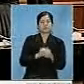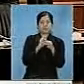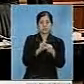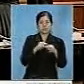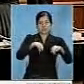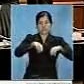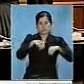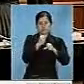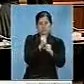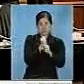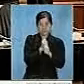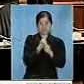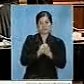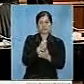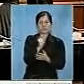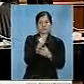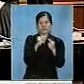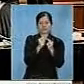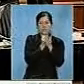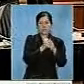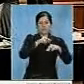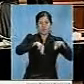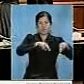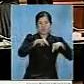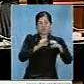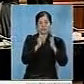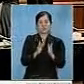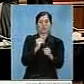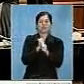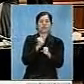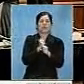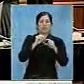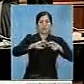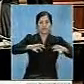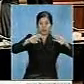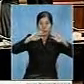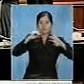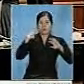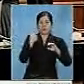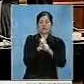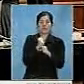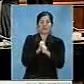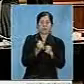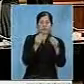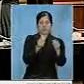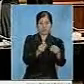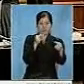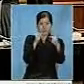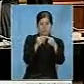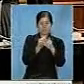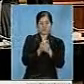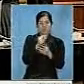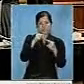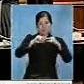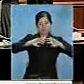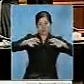รียมการที่จะรองรับการดูแลข้าราชการซึ่งก็เป็นผู้ที่ปฏิบัติงานให้รัฐบาลโดยตรงเนี่ยครับที่จะมีสิ